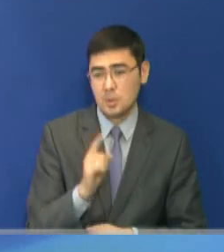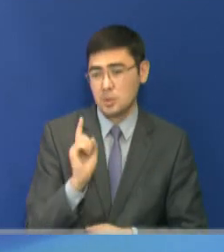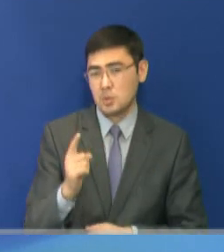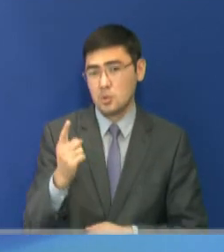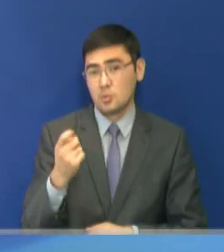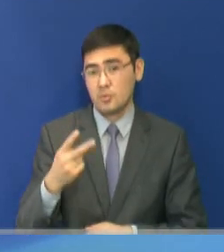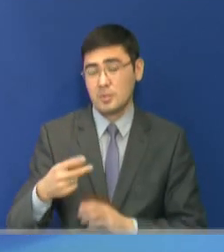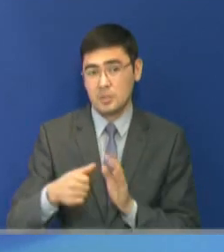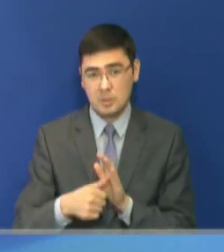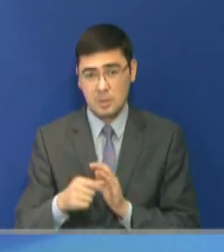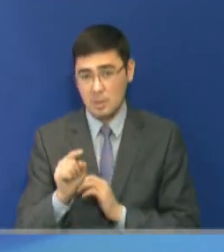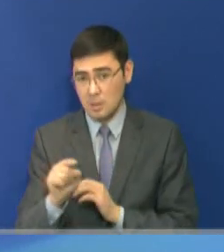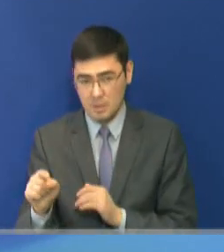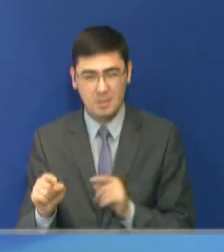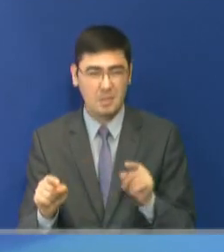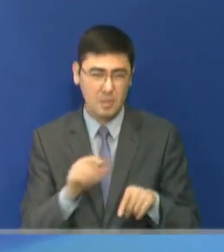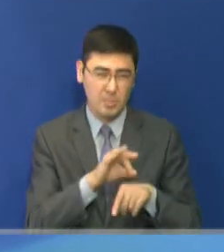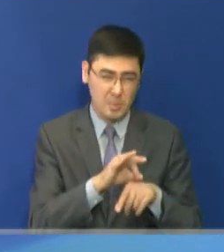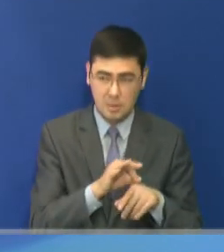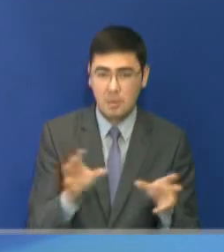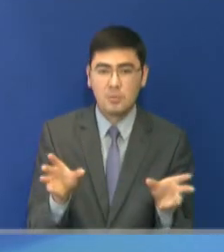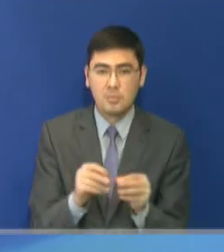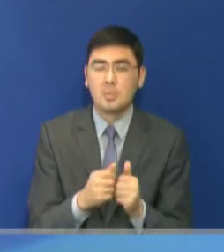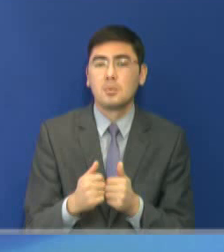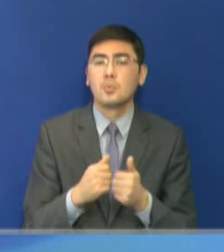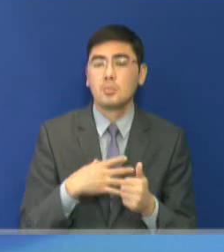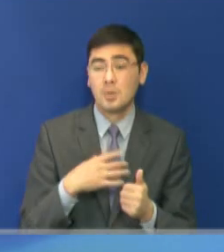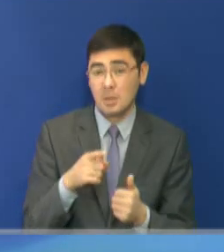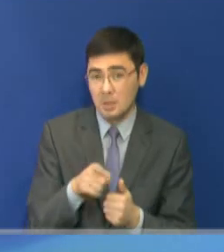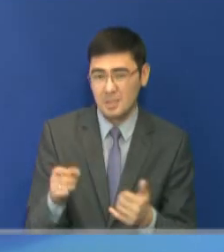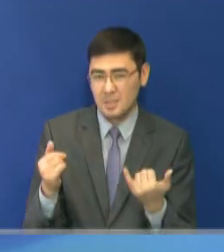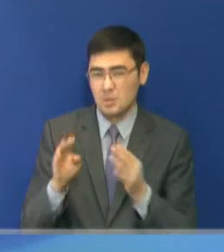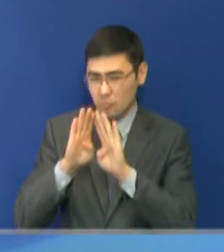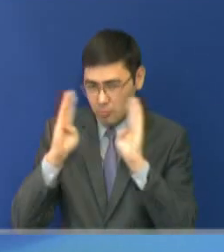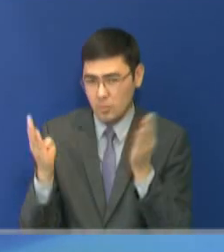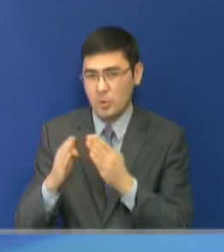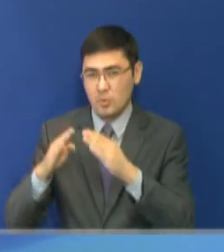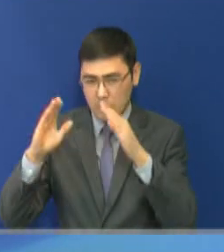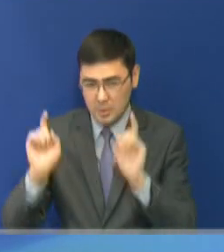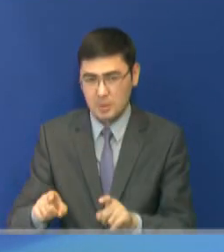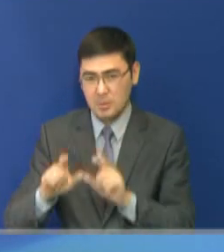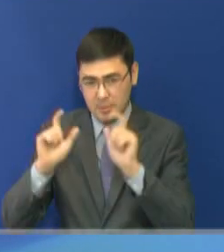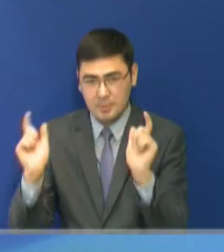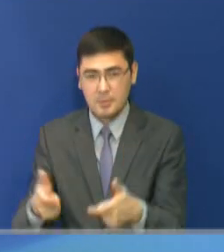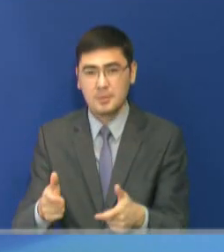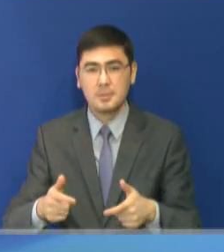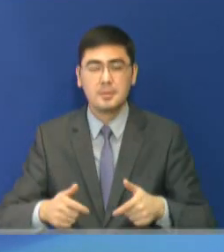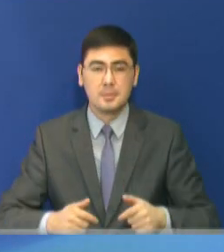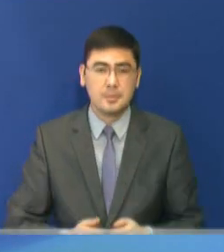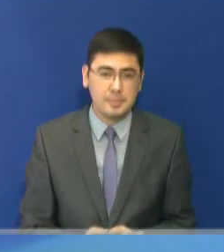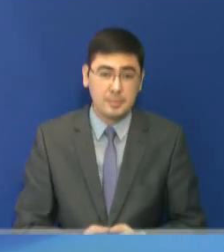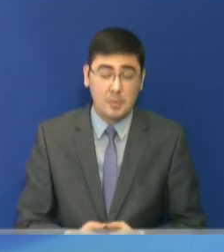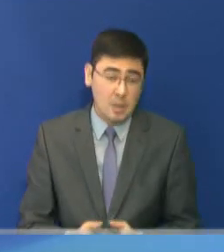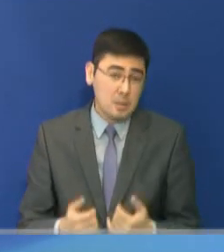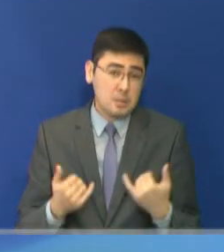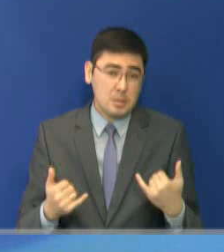1126 контактировавших с ними лиц были изолированы дома. В связи с нынешней эпидситуацией специалисты настоятельно рекомендуют населению соблюдать